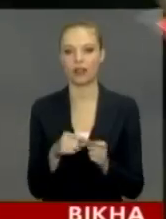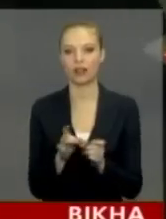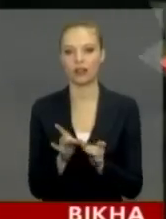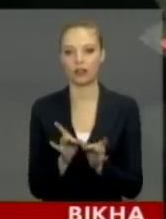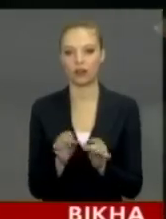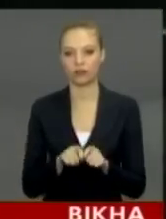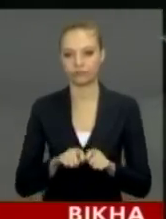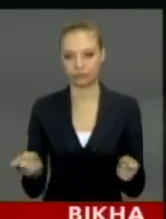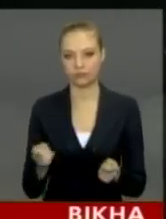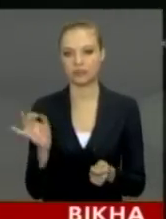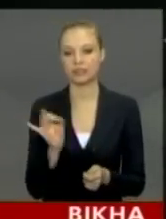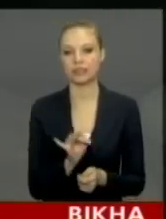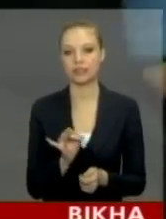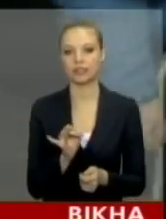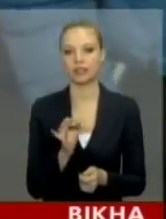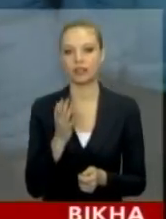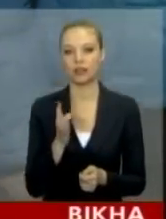Розривається і при